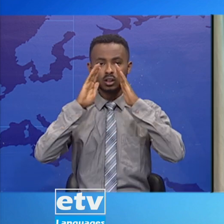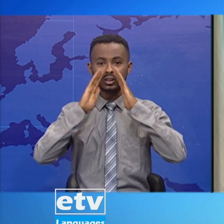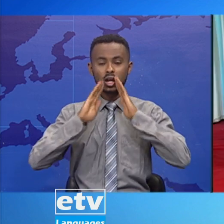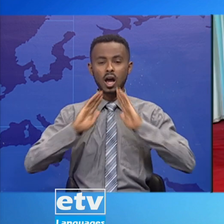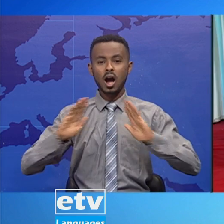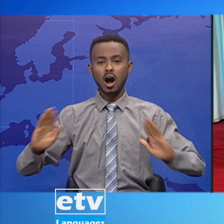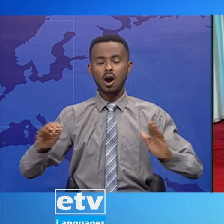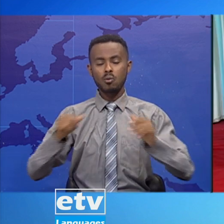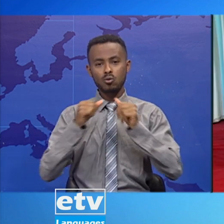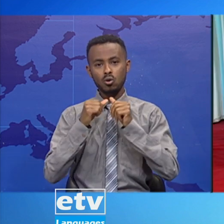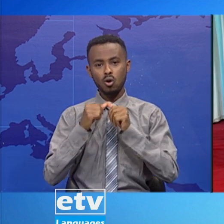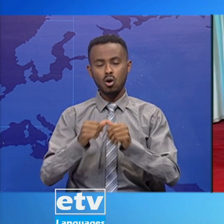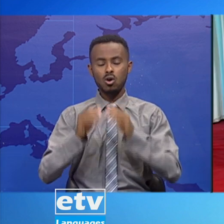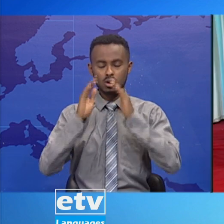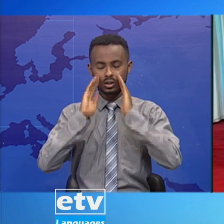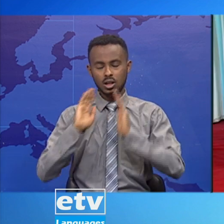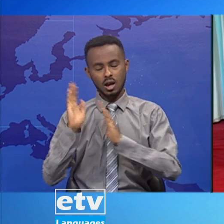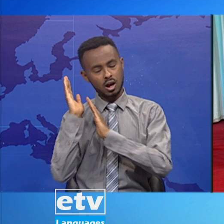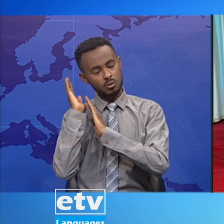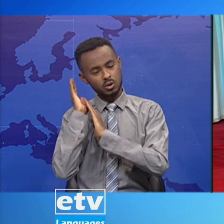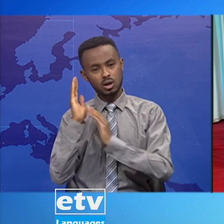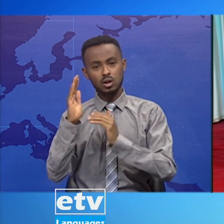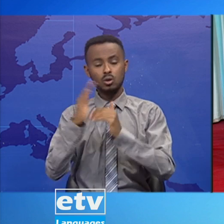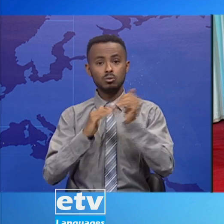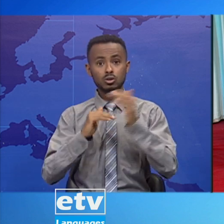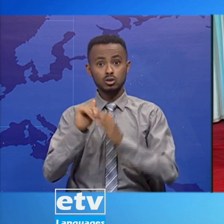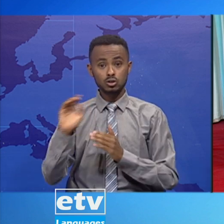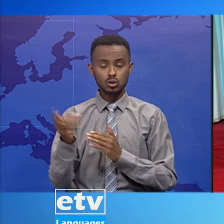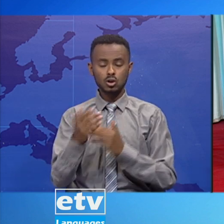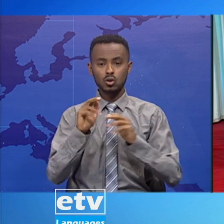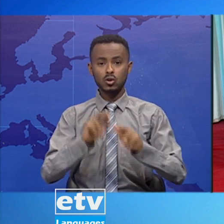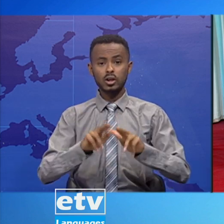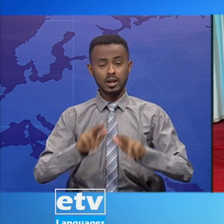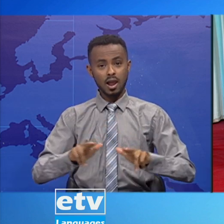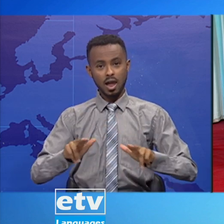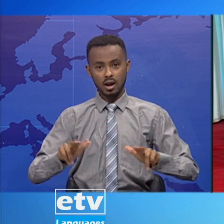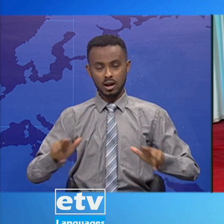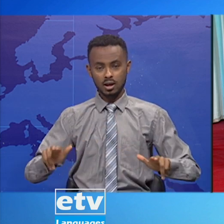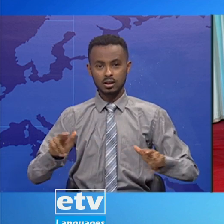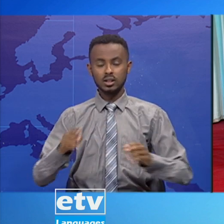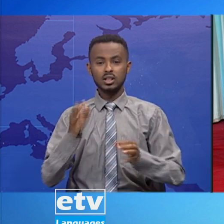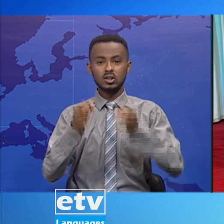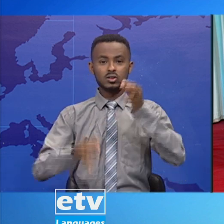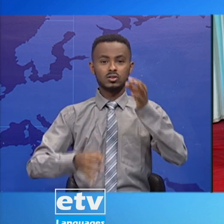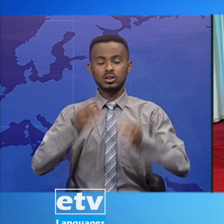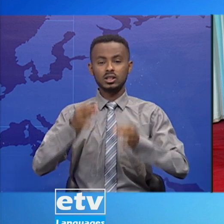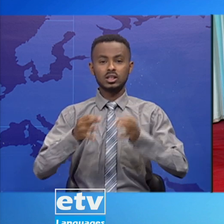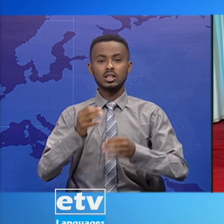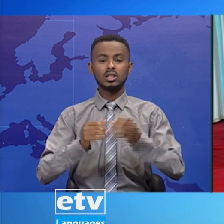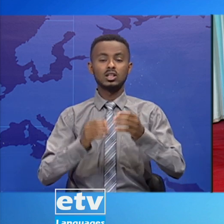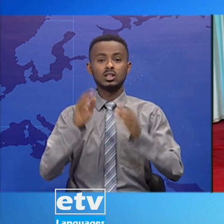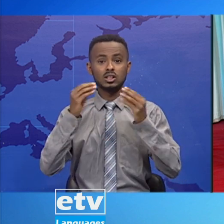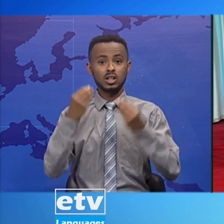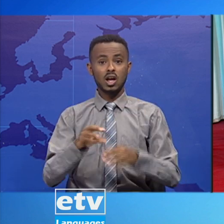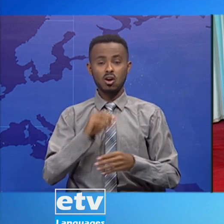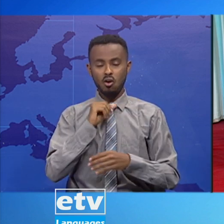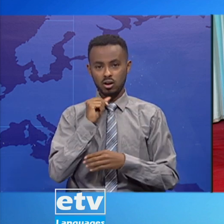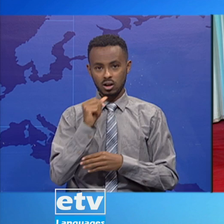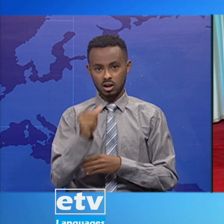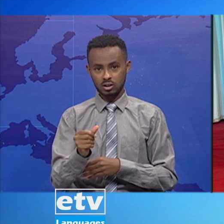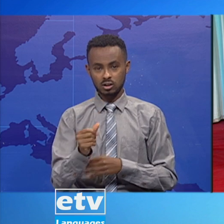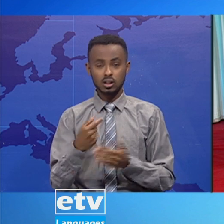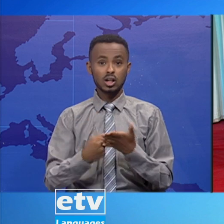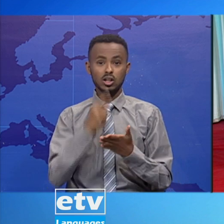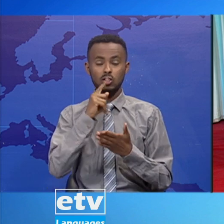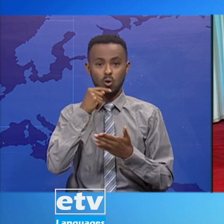ሁሉ ሰላም ይደር ምቹ ይሁን ይደላደል ፍትህርት ሳይጓደል